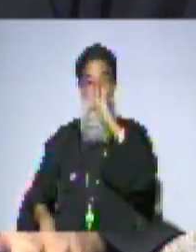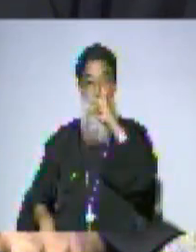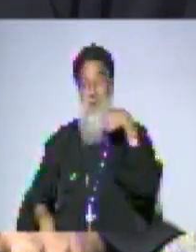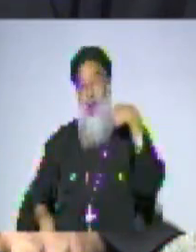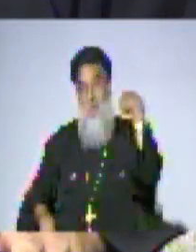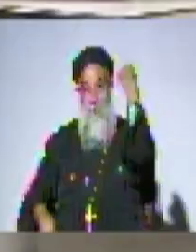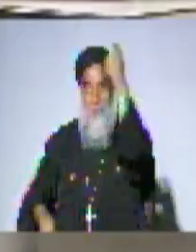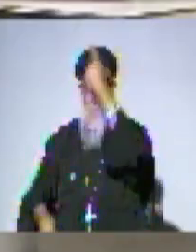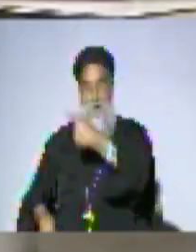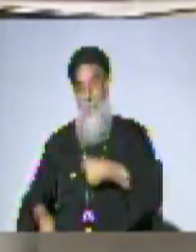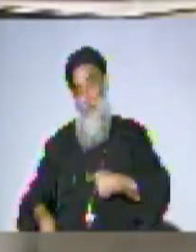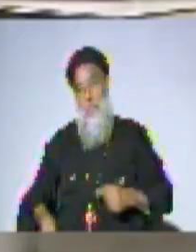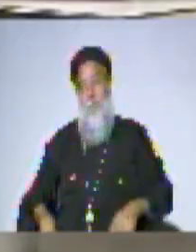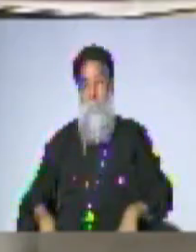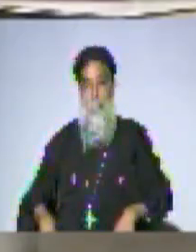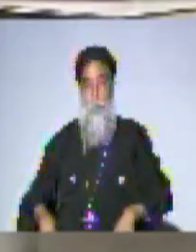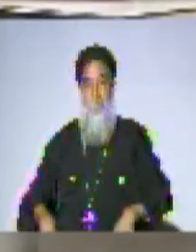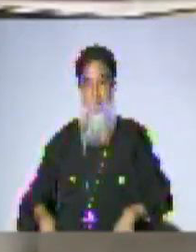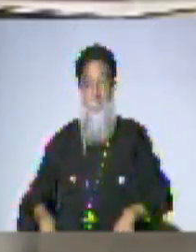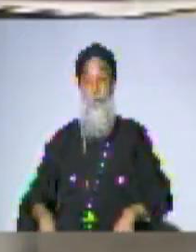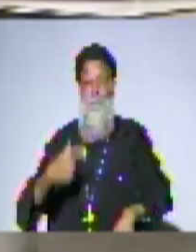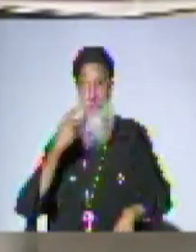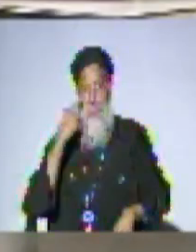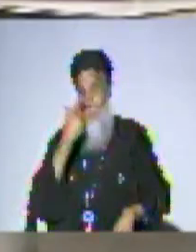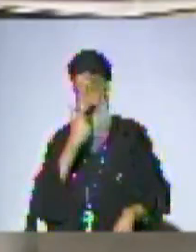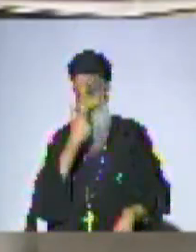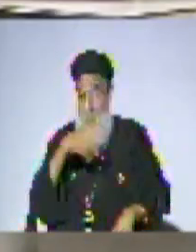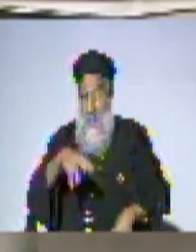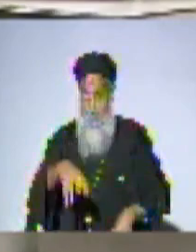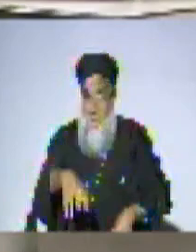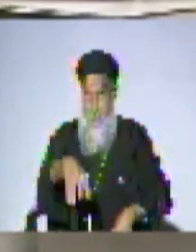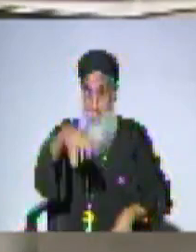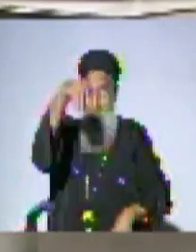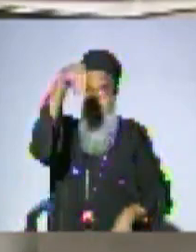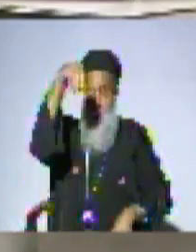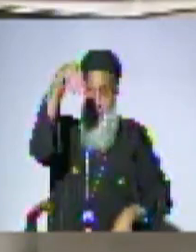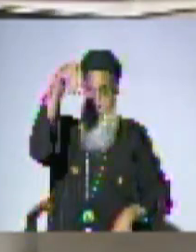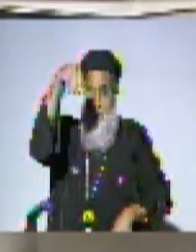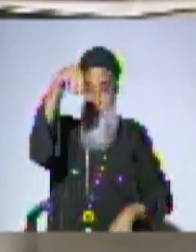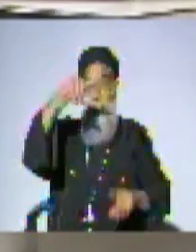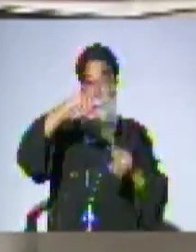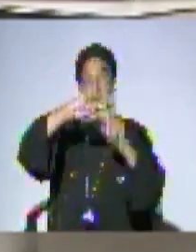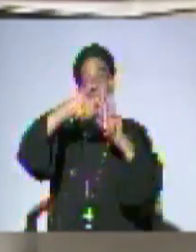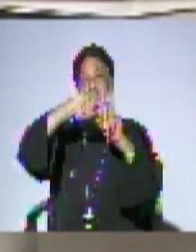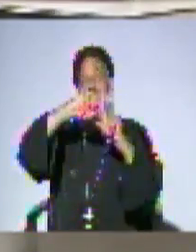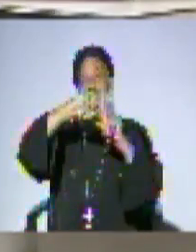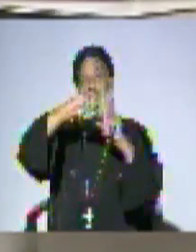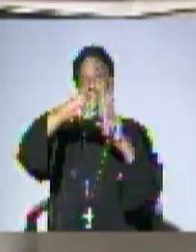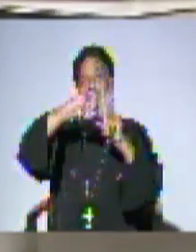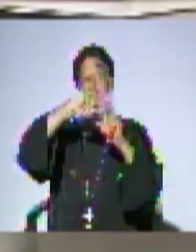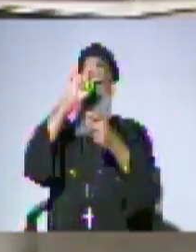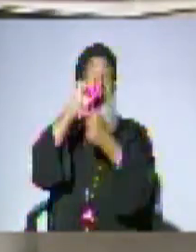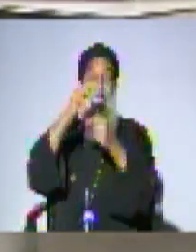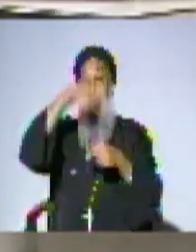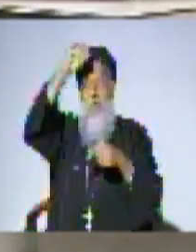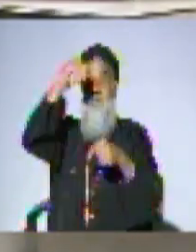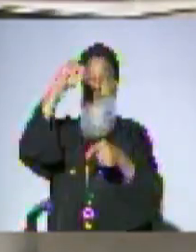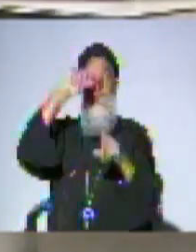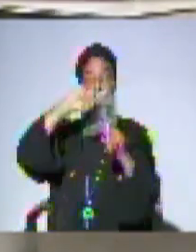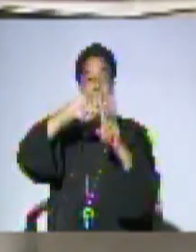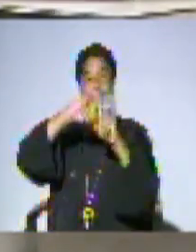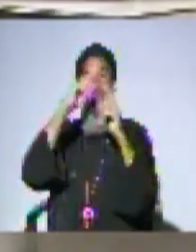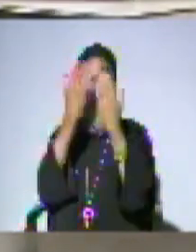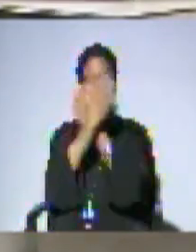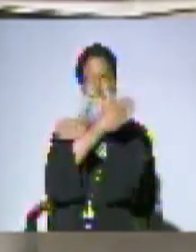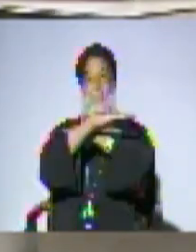المقدسه. خلاص هنا لان الذبيحه هي ذبيحه الصليب اللي